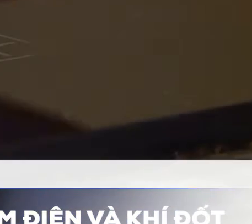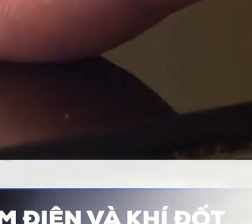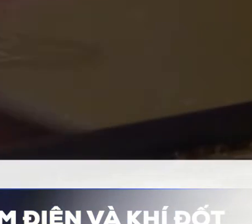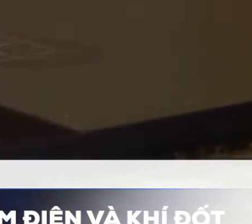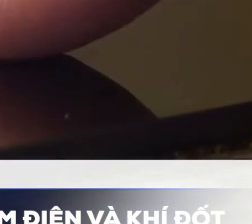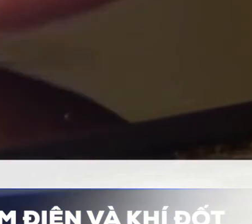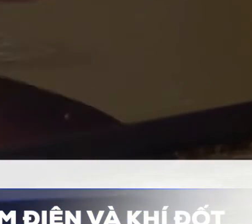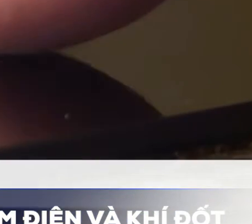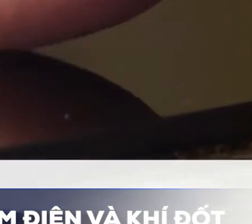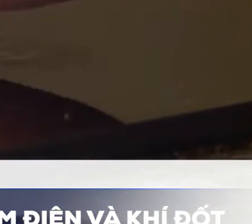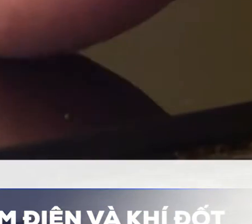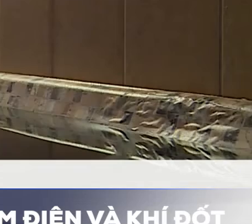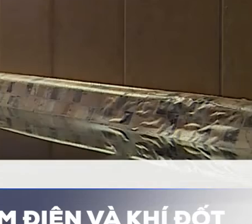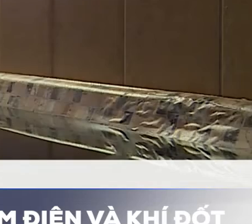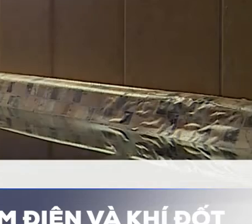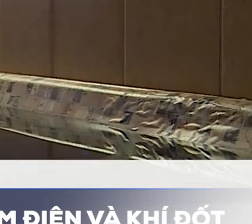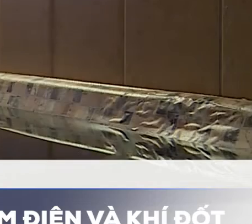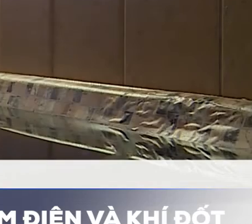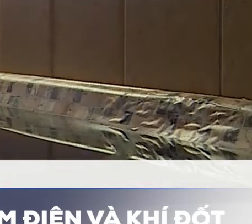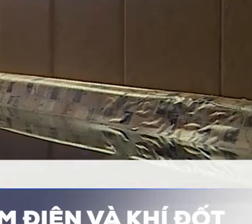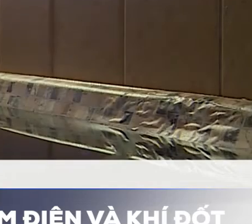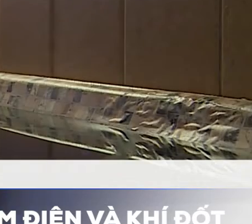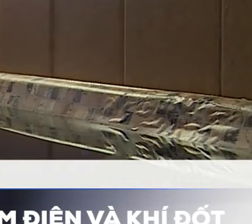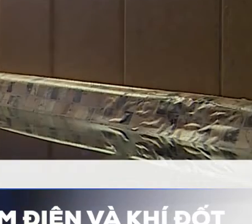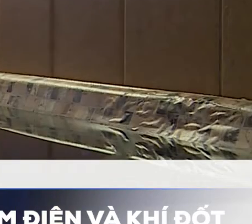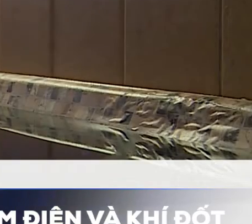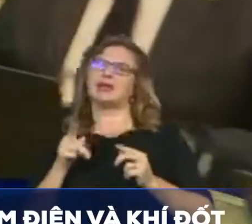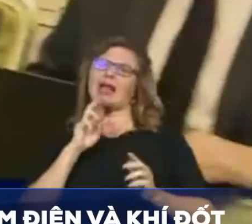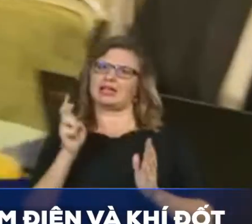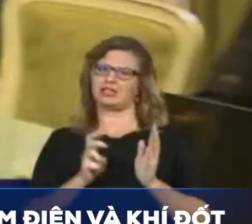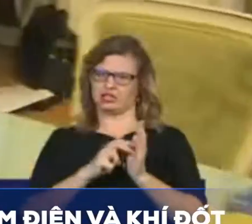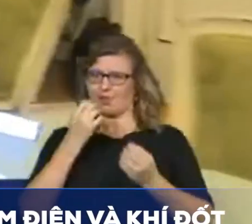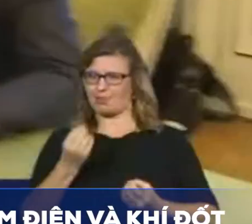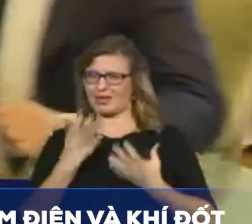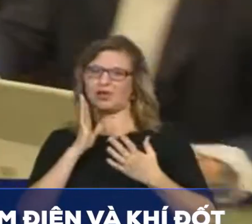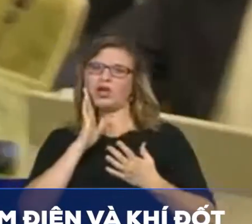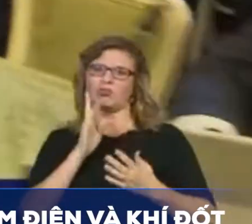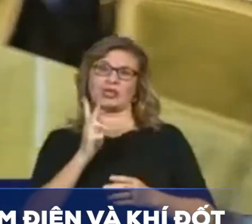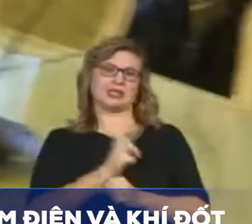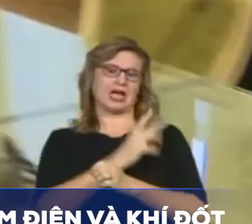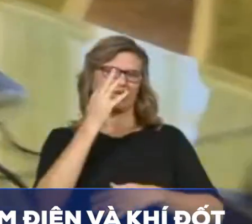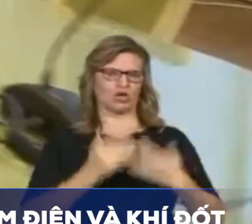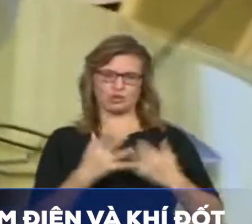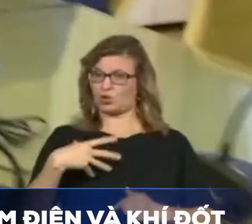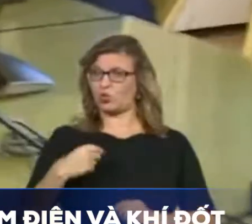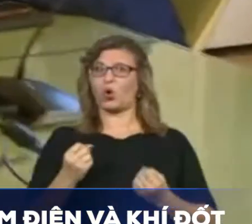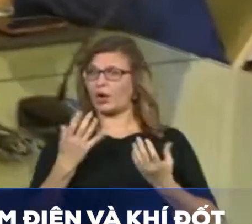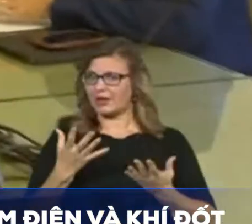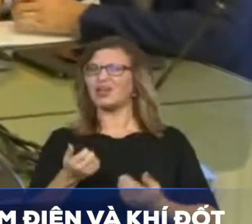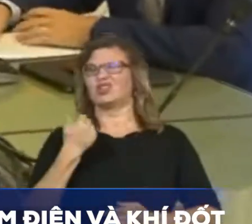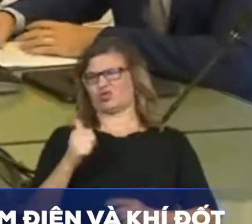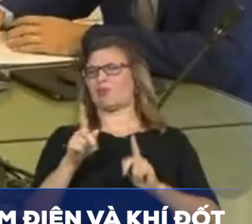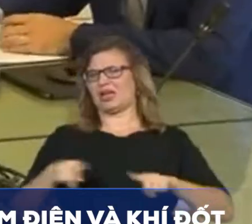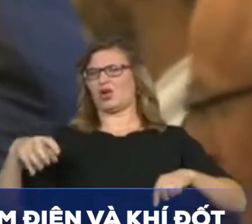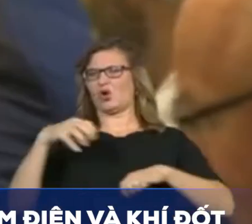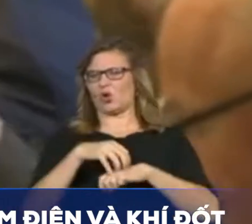phạm vi tiêu thụ mức giá trần đối với nhiều loại khách hàng khác nhau. Cùng ngày, Thượng viện cũng đã thông qua việc tiếp tục giảm thuế tiêu thụ đặc biệt đối với